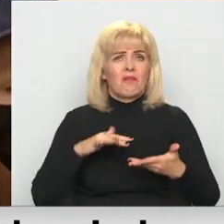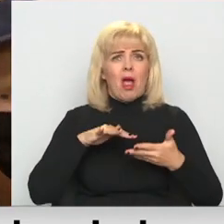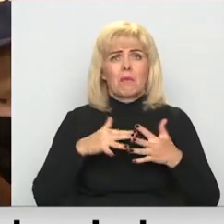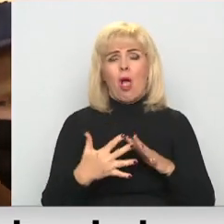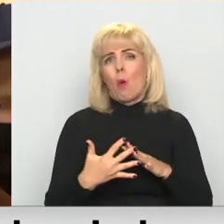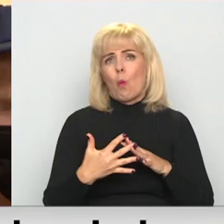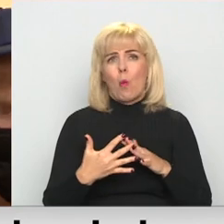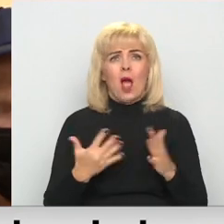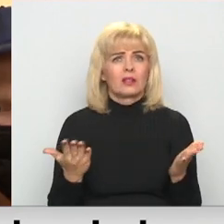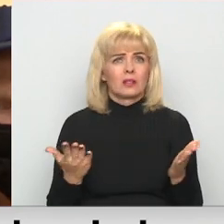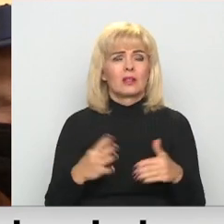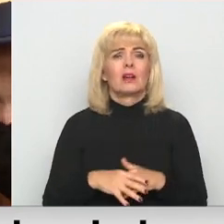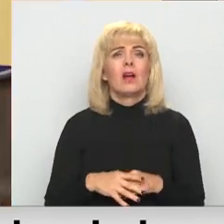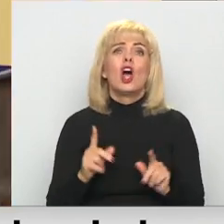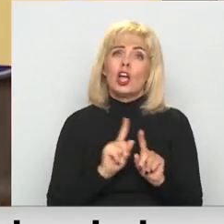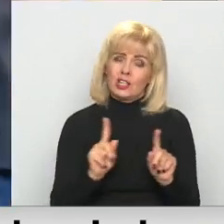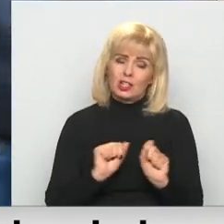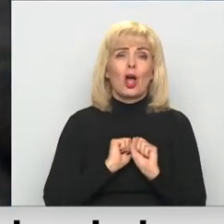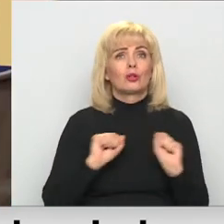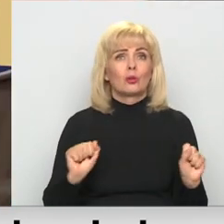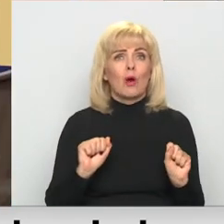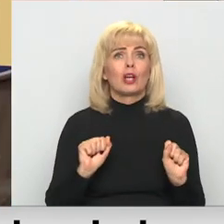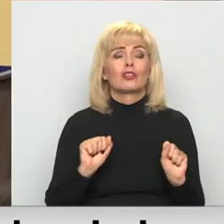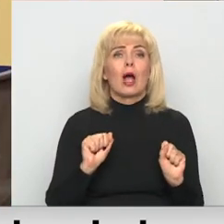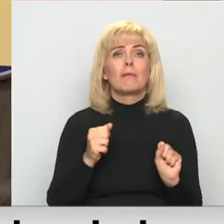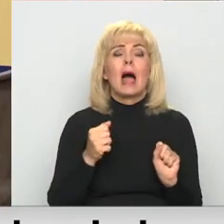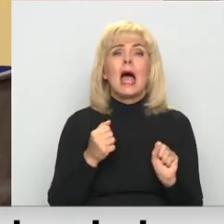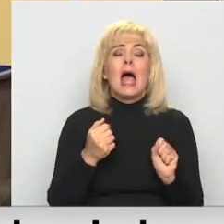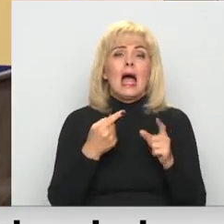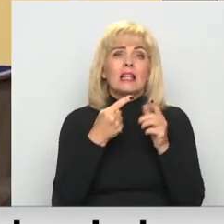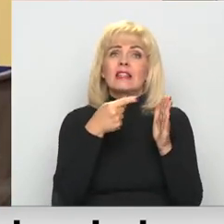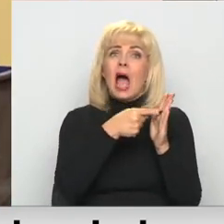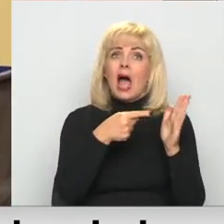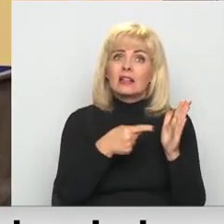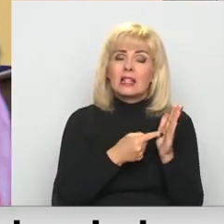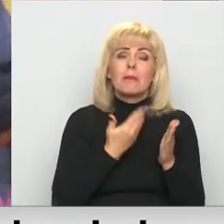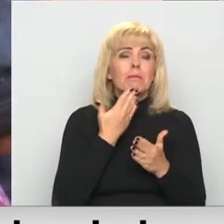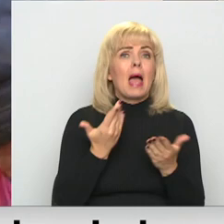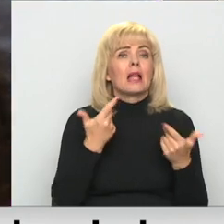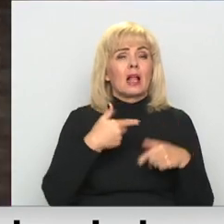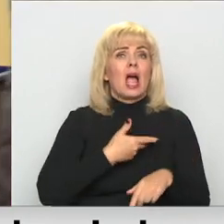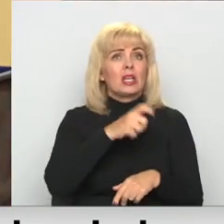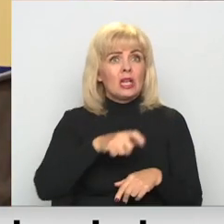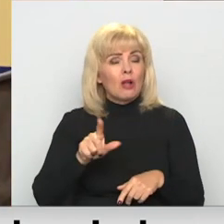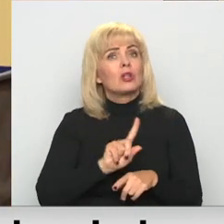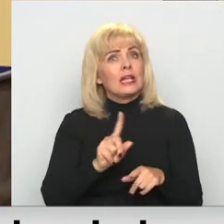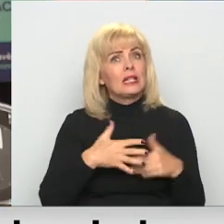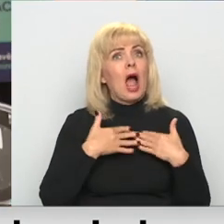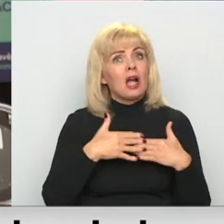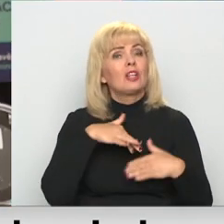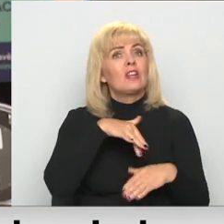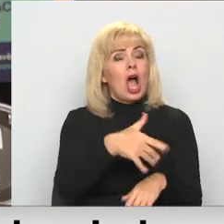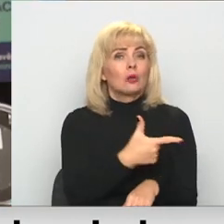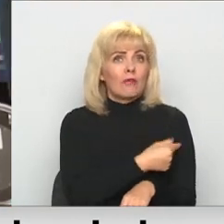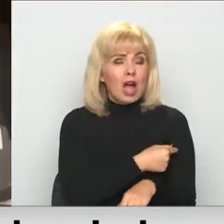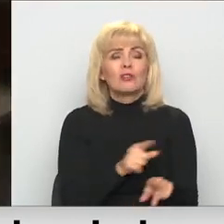Engura tāpēc. Vismaz drošāk. Jaunākie dati liecina, ka pēdējā laikā iedzīvotāji nedaudz aktīvāk sākuši vakcinēties,